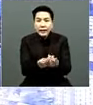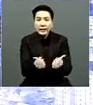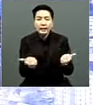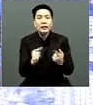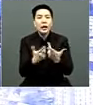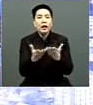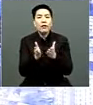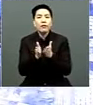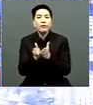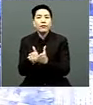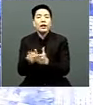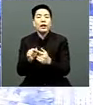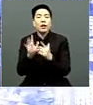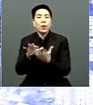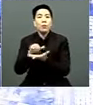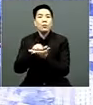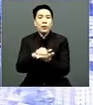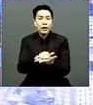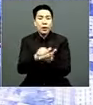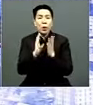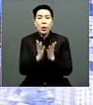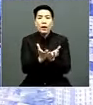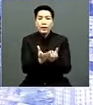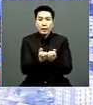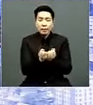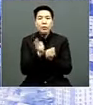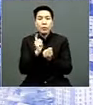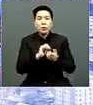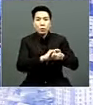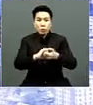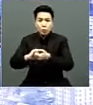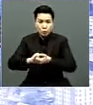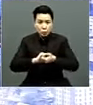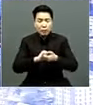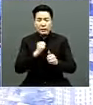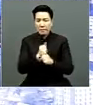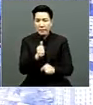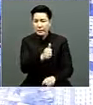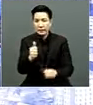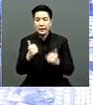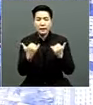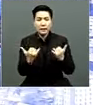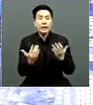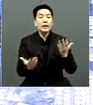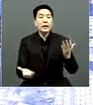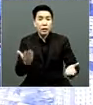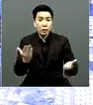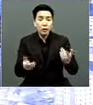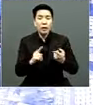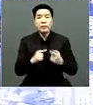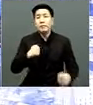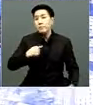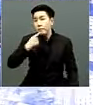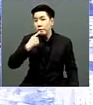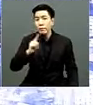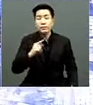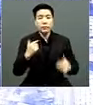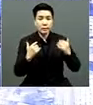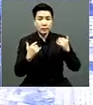ทั้งในฝ่ายของผู้ให้บริการและผู้รับบริการจะต้องร่วมมือกันอย่างดีมากๆครับยังไงก็ตามแต่อย่างที่บอกนะครับถ้